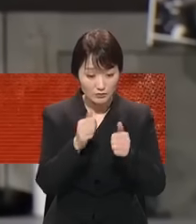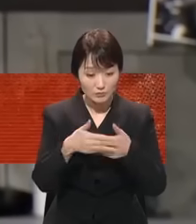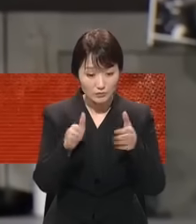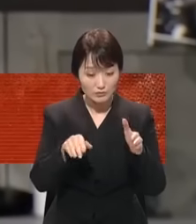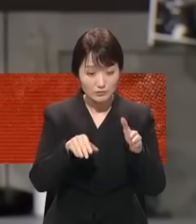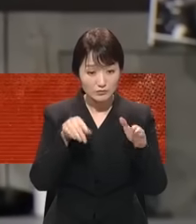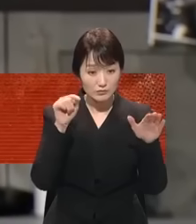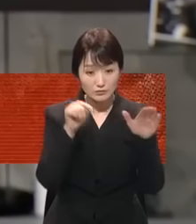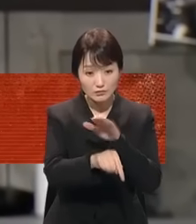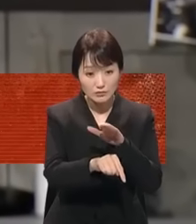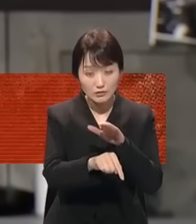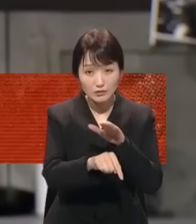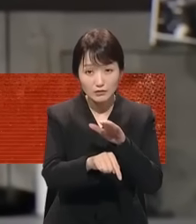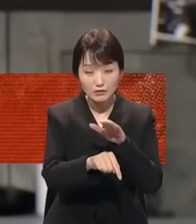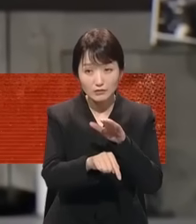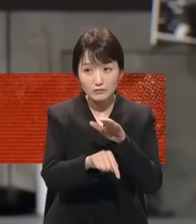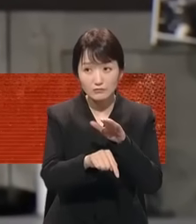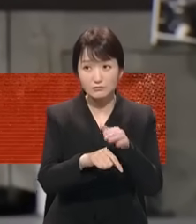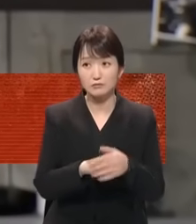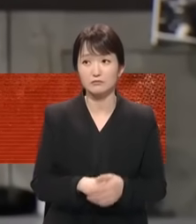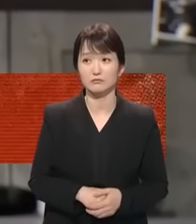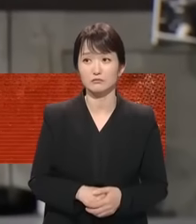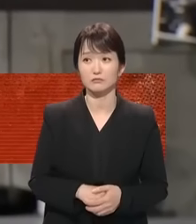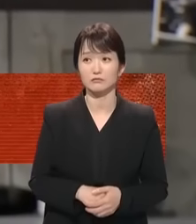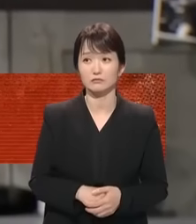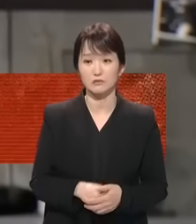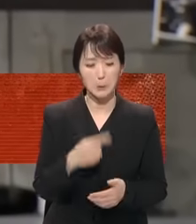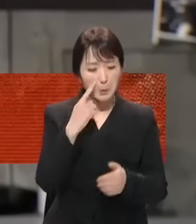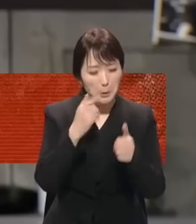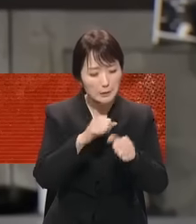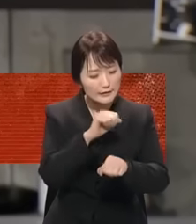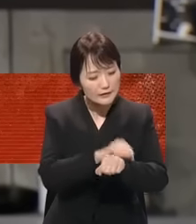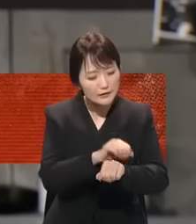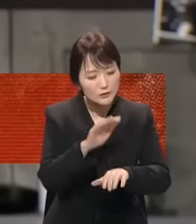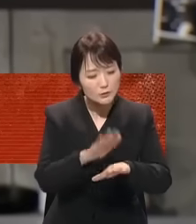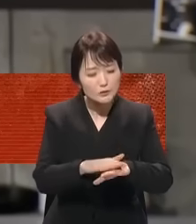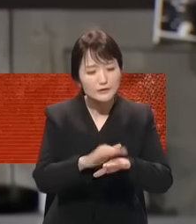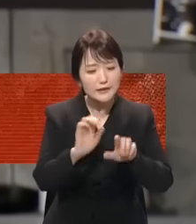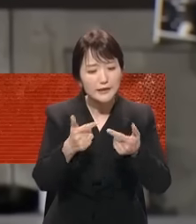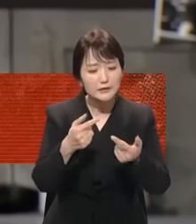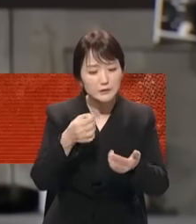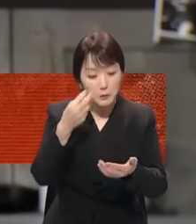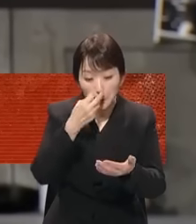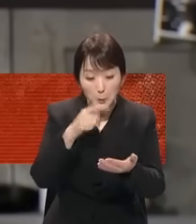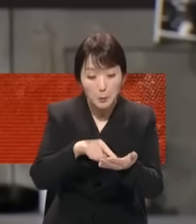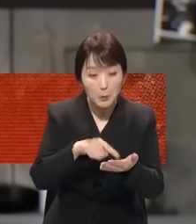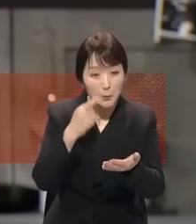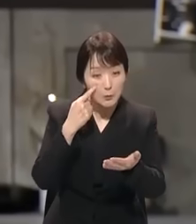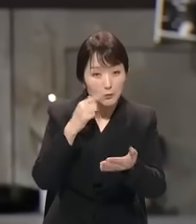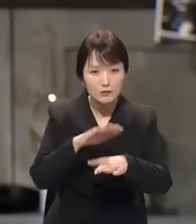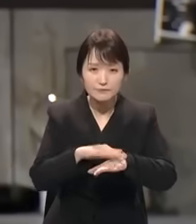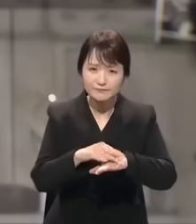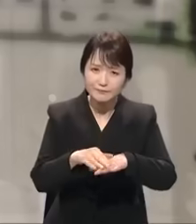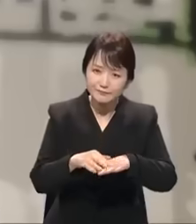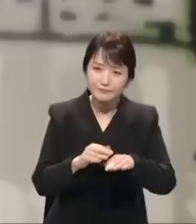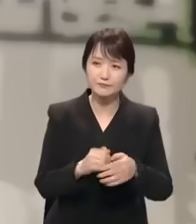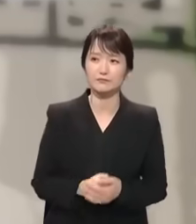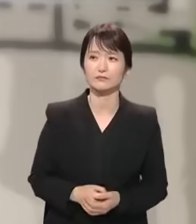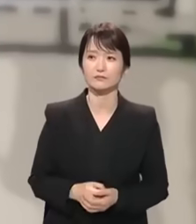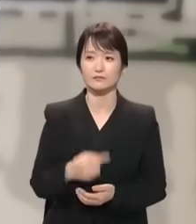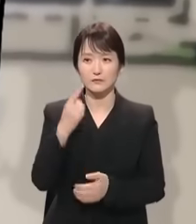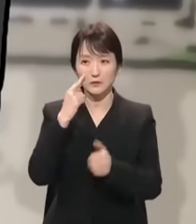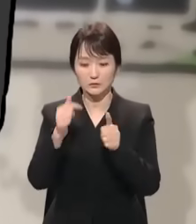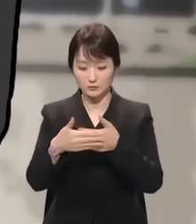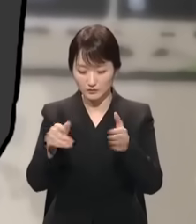실험을 잘하는 손인지 아닌지 손가락을 보겠다면서 손가락을 만지자 거리기 시작했다는 거고요 들으신 것처럼 그다음에 이제 실험실에서 오새 뭐